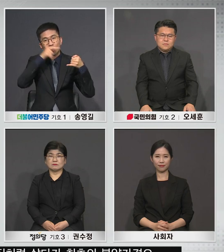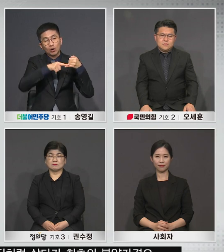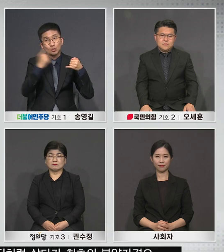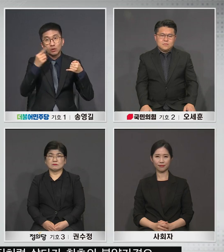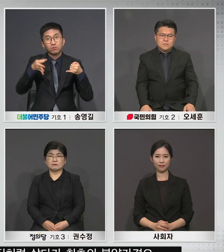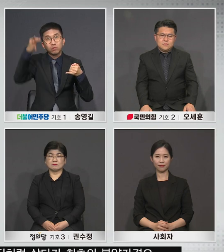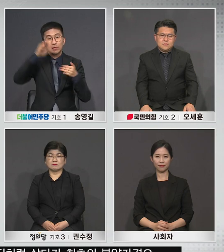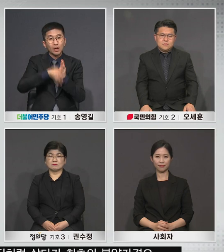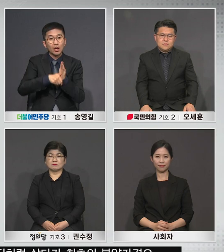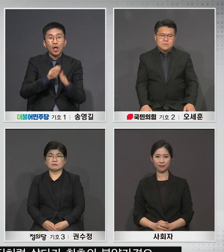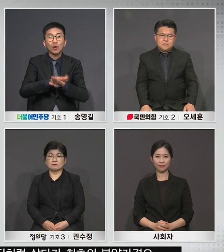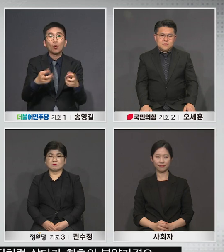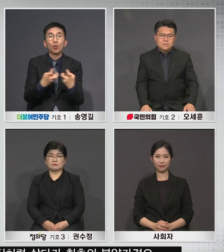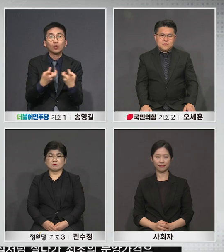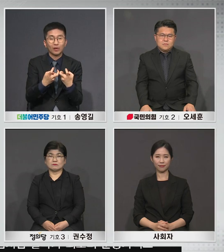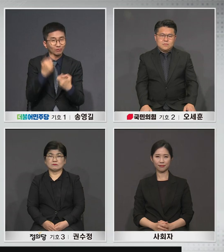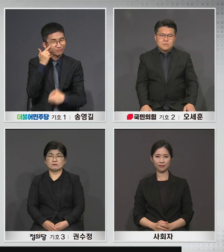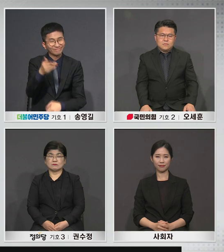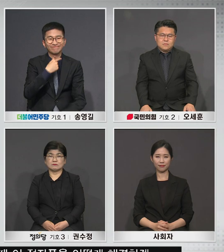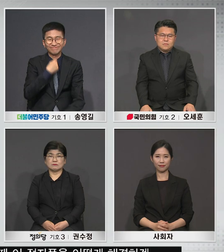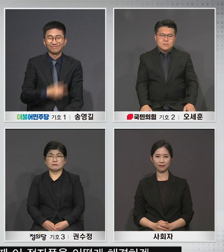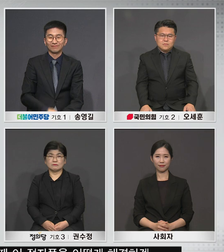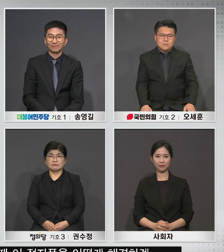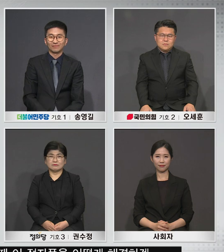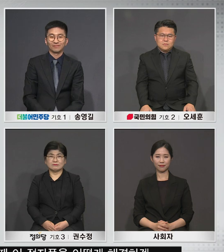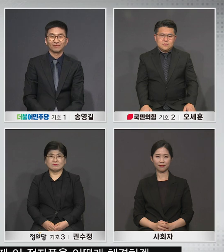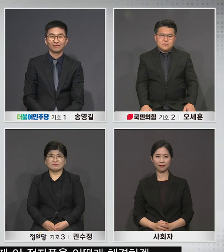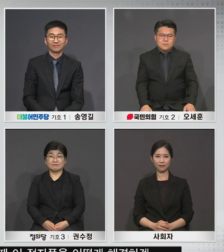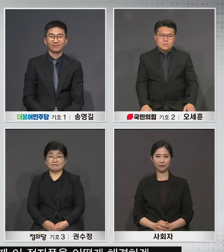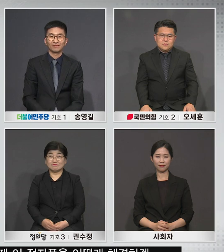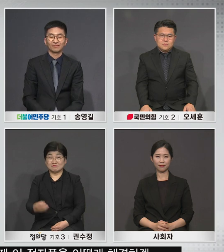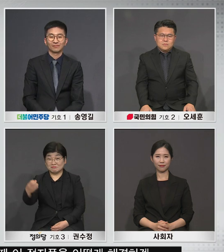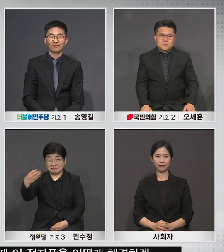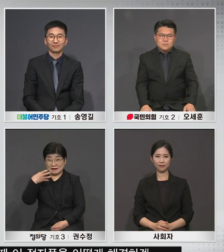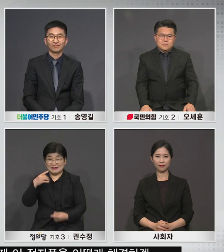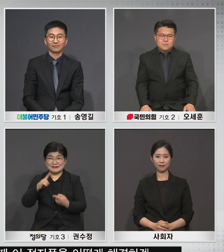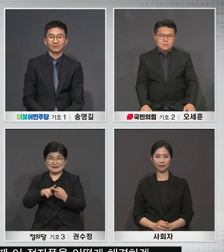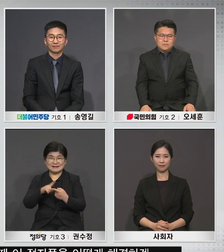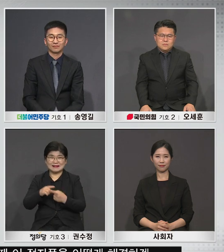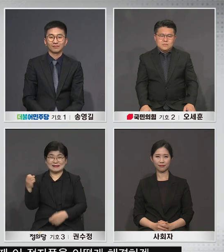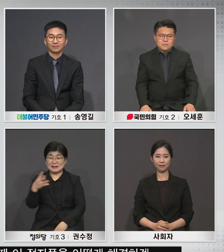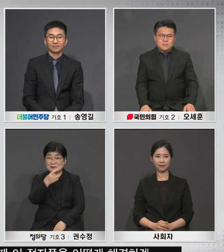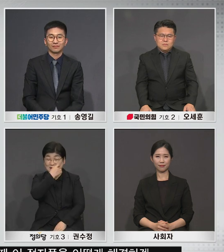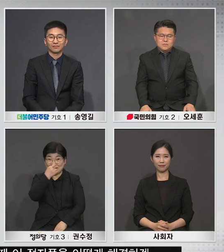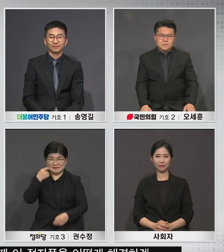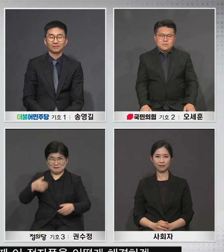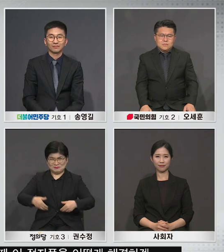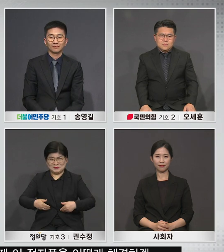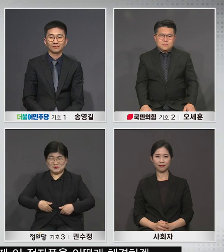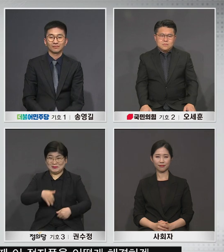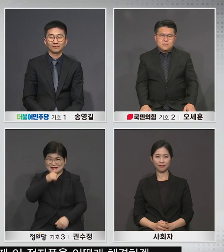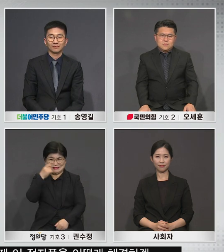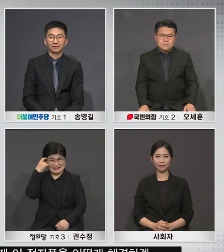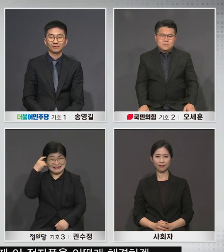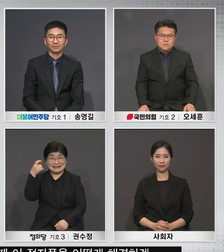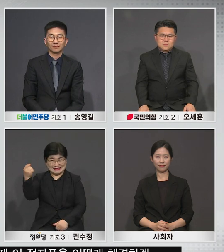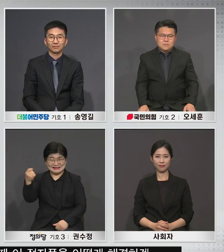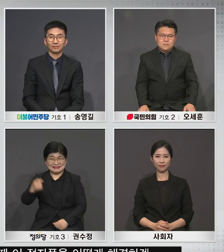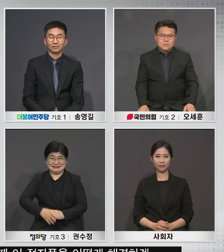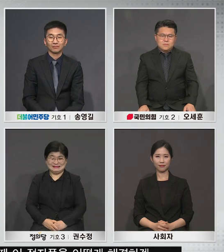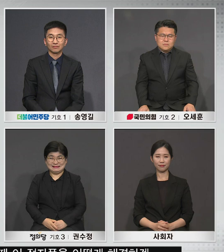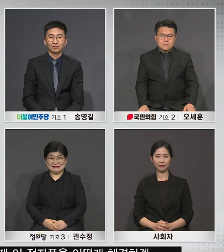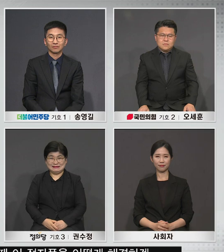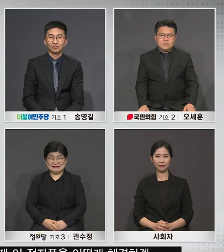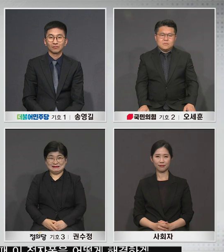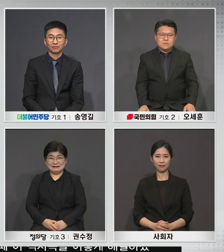그에 대한 답변부터 합니다. 네, 말씀 주신 거에 대해서 먼저 다시 한번 확인할 필요가 있을 것 같습니다. 아까